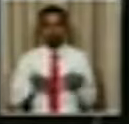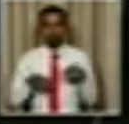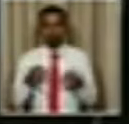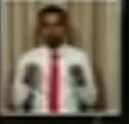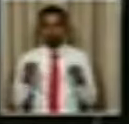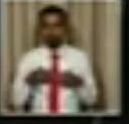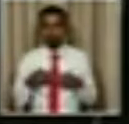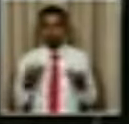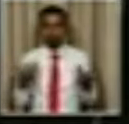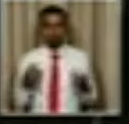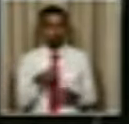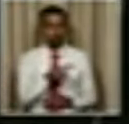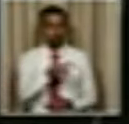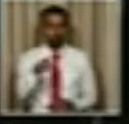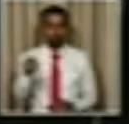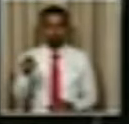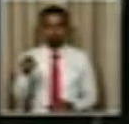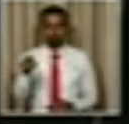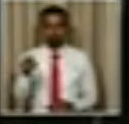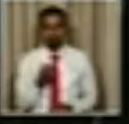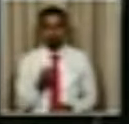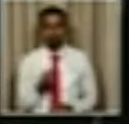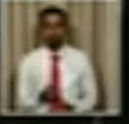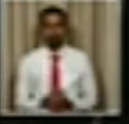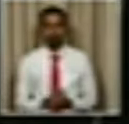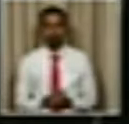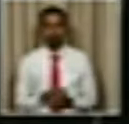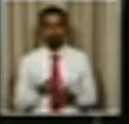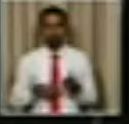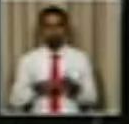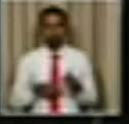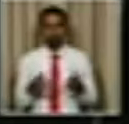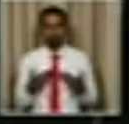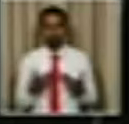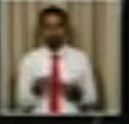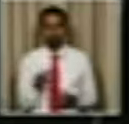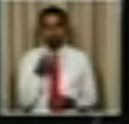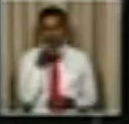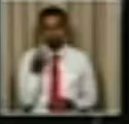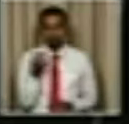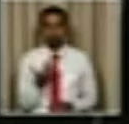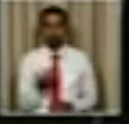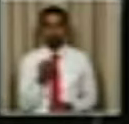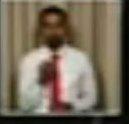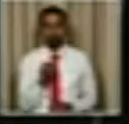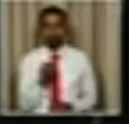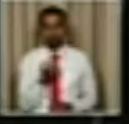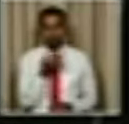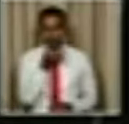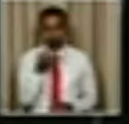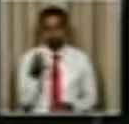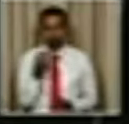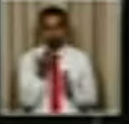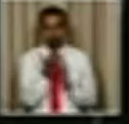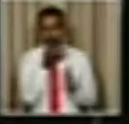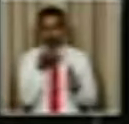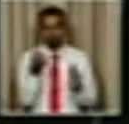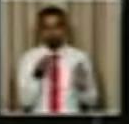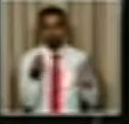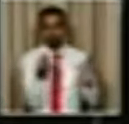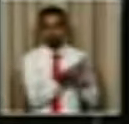අය. ඉතින් යාට චෝදනාවක් තියෙන්න බෑ. ඡන්ද නොදීපු එක්කෙනාට චෝදනාවක් තියෙනවා. චෝදනාවල ඉස්තුවේ මොනවා හරි